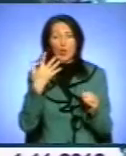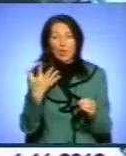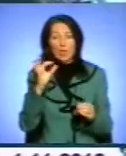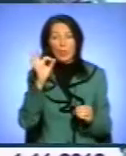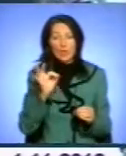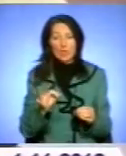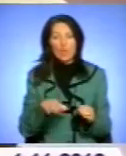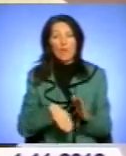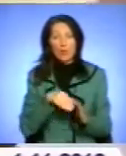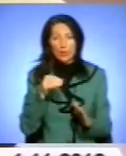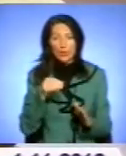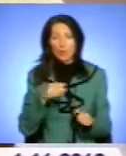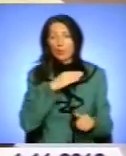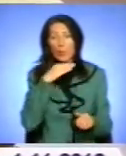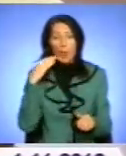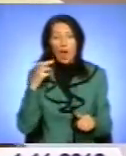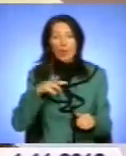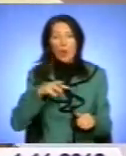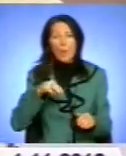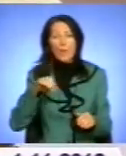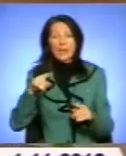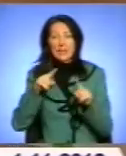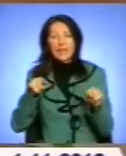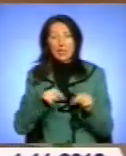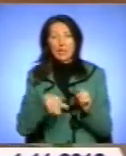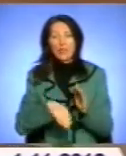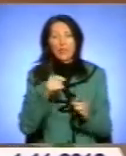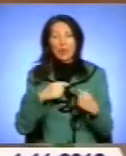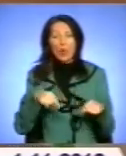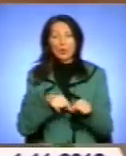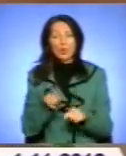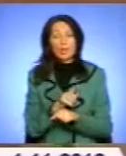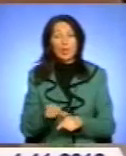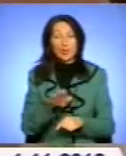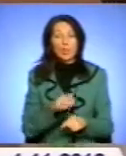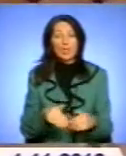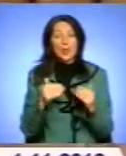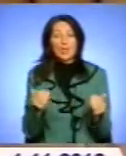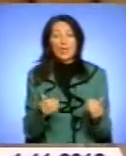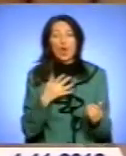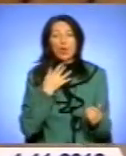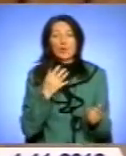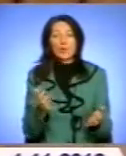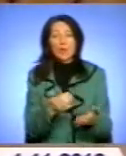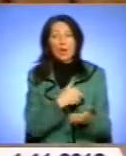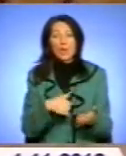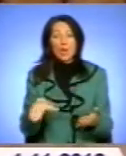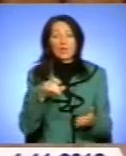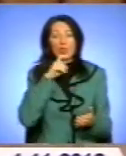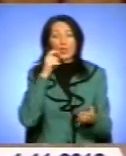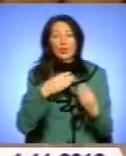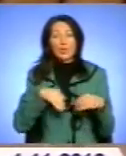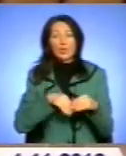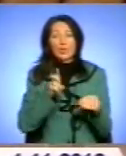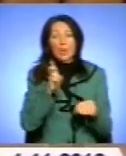10,43% виборців. По багатомандатному виборчому округу на Тернопільщині найбільше голосів набрали Всеукраїнське об'єднання «Батьківщина» –